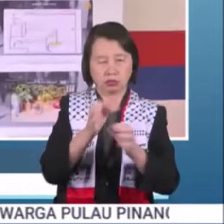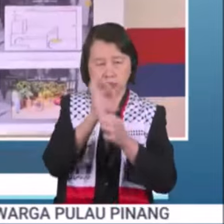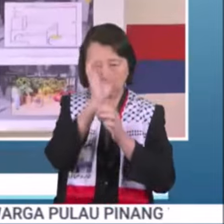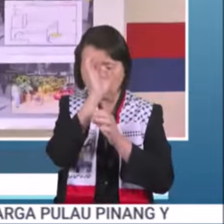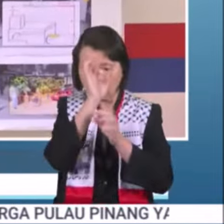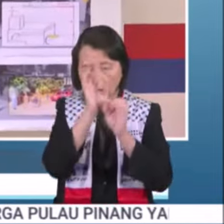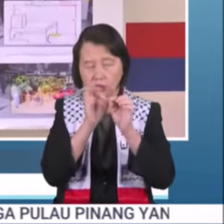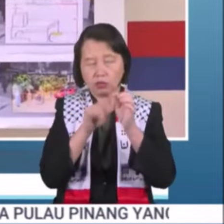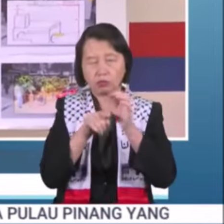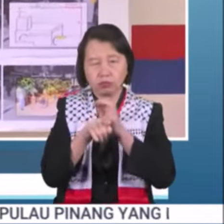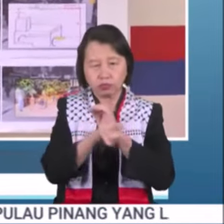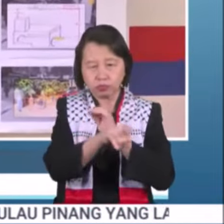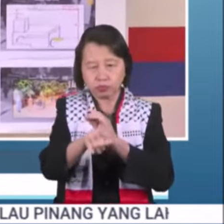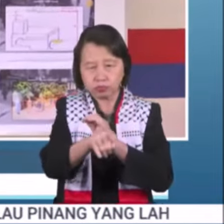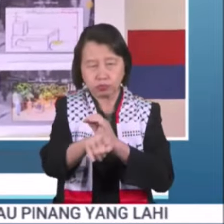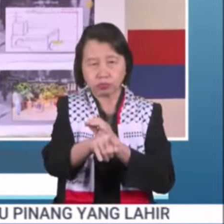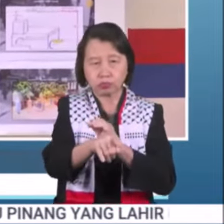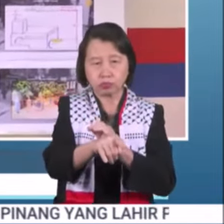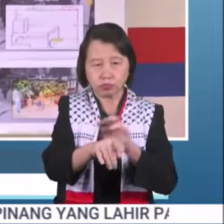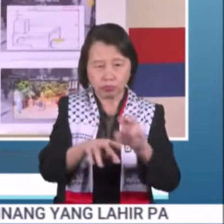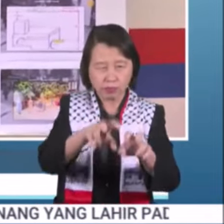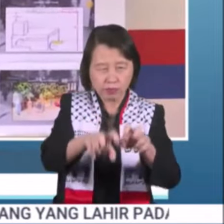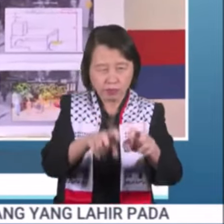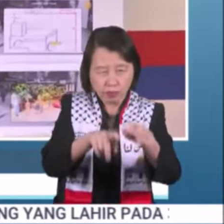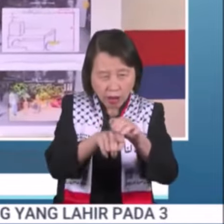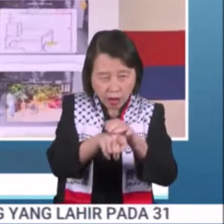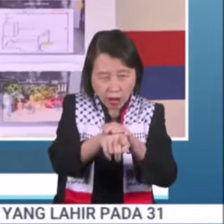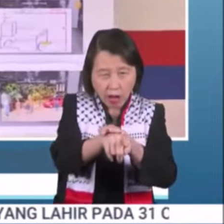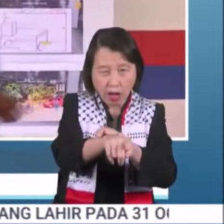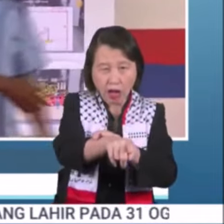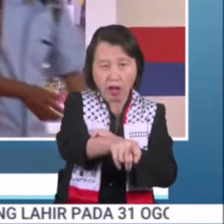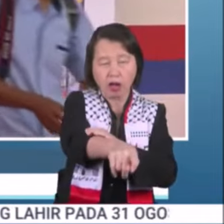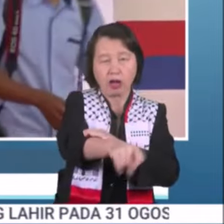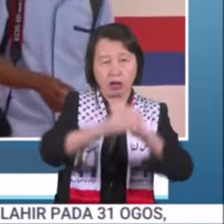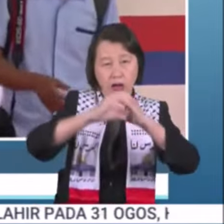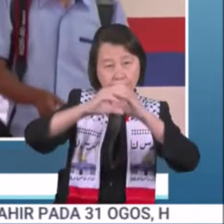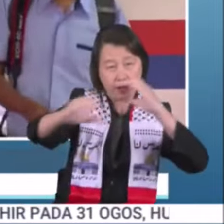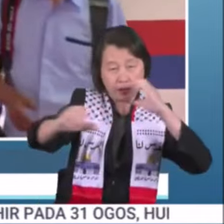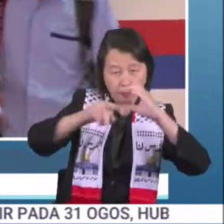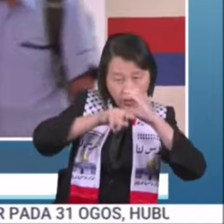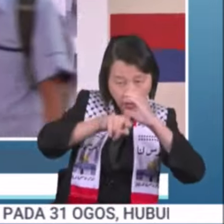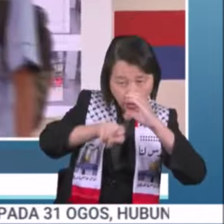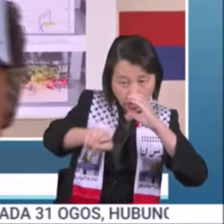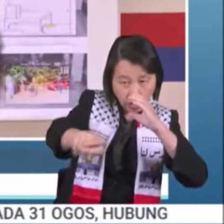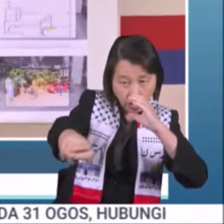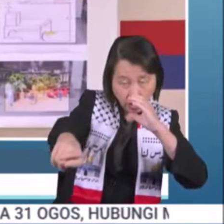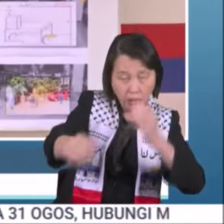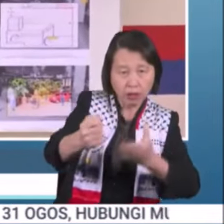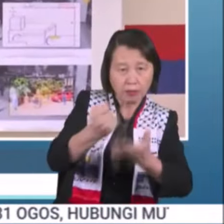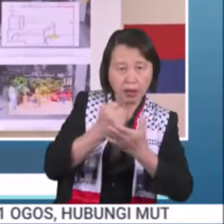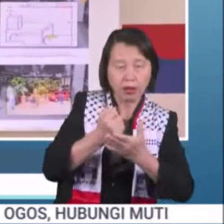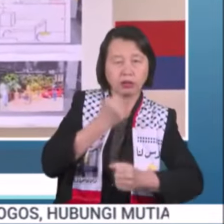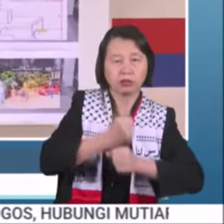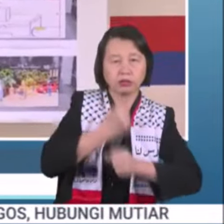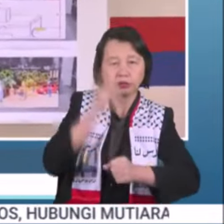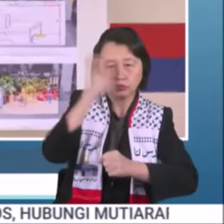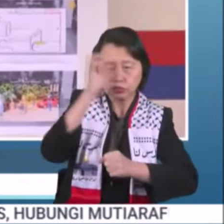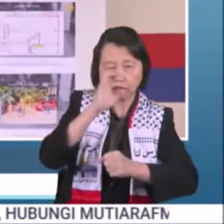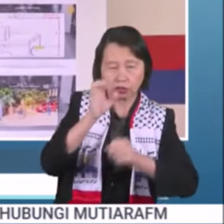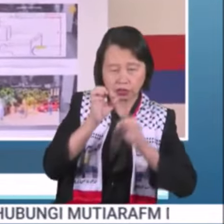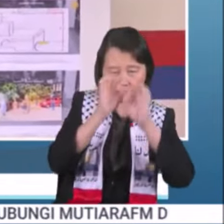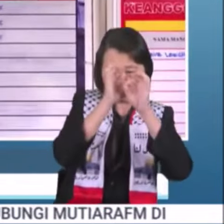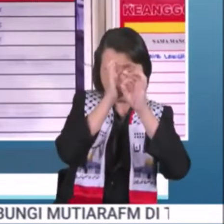seperti push rod dan crawler yang dimasukkan ke dalam paip pembetungan untuk membantu kerja-kerja